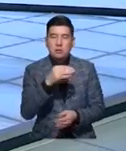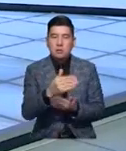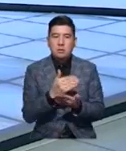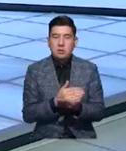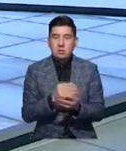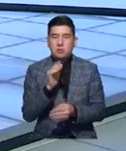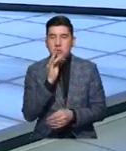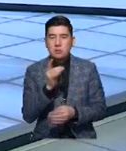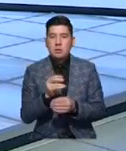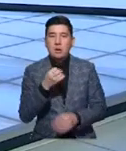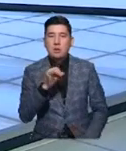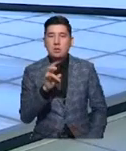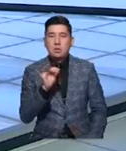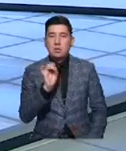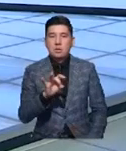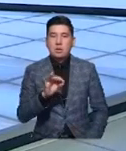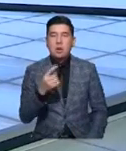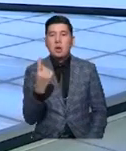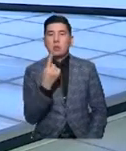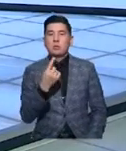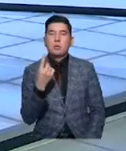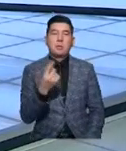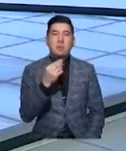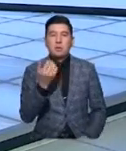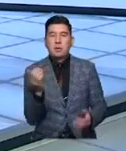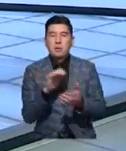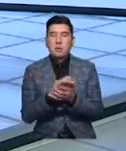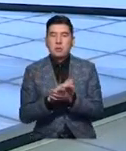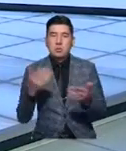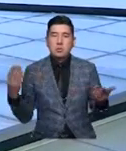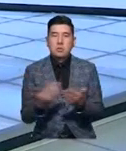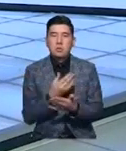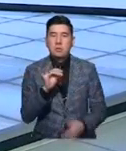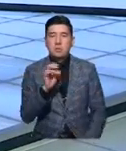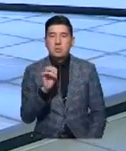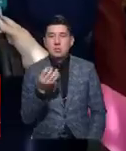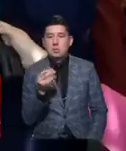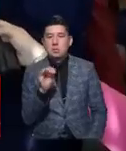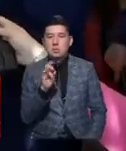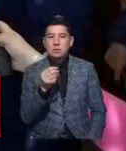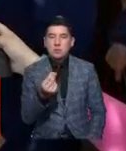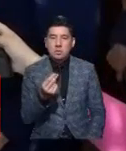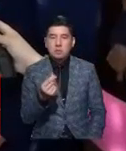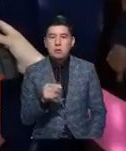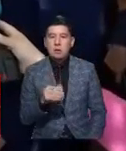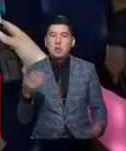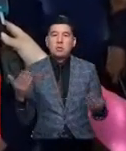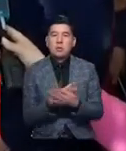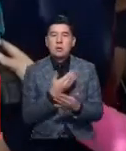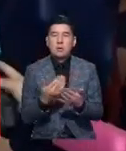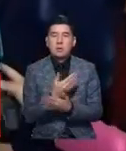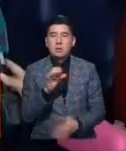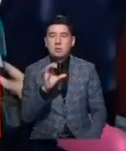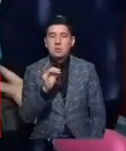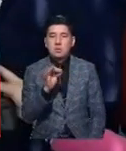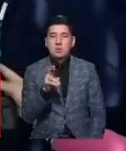коллега Анара Нуртазина одной из первых ознакомилась с новыми финансовыми инструментами. Новая серия национальной